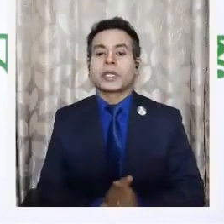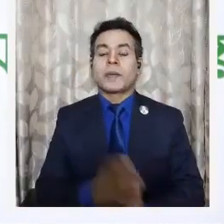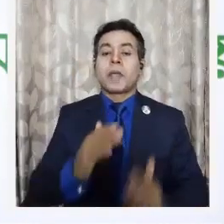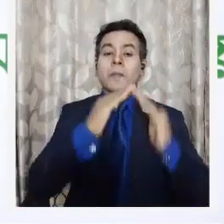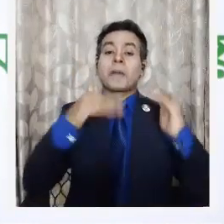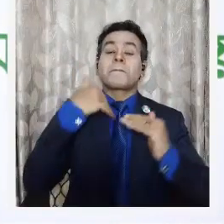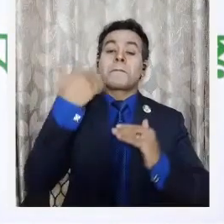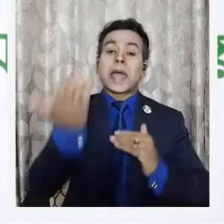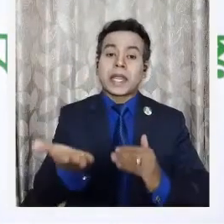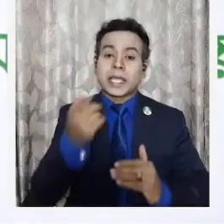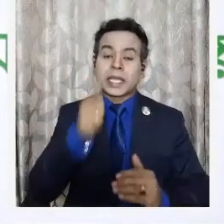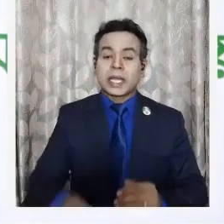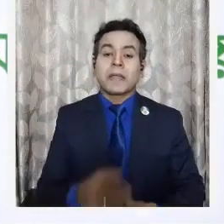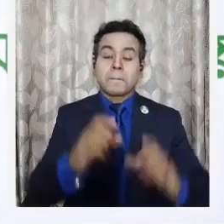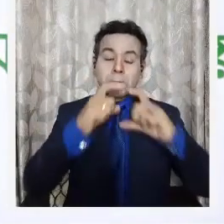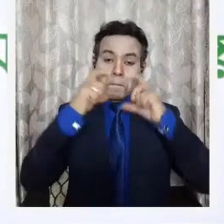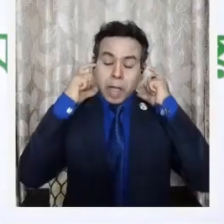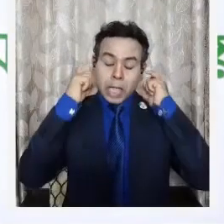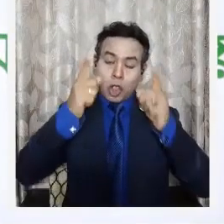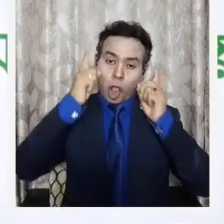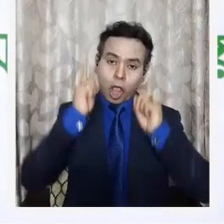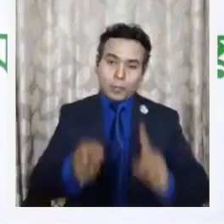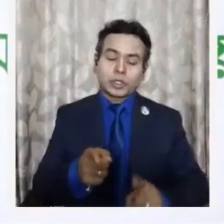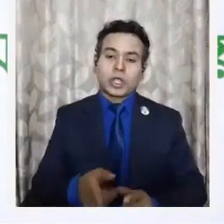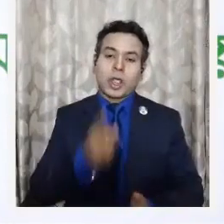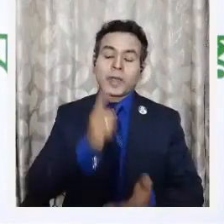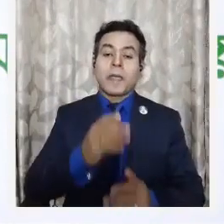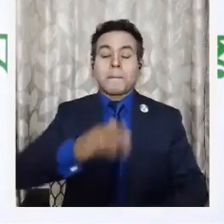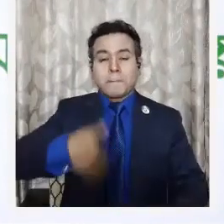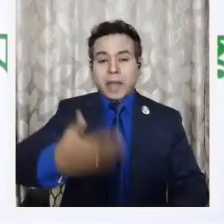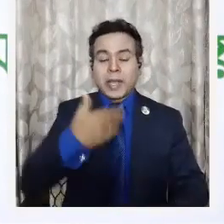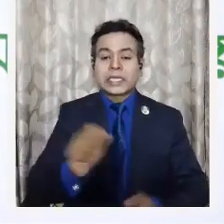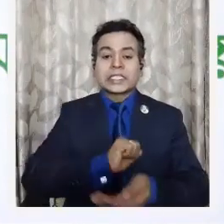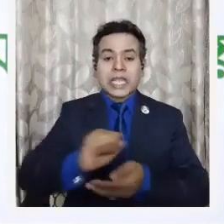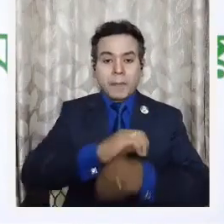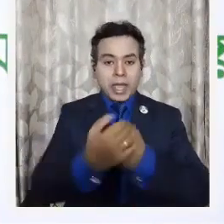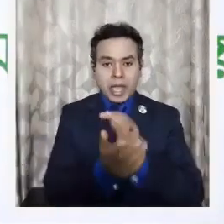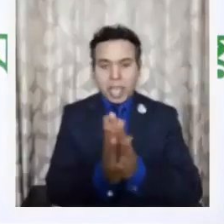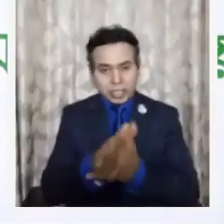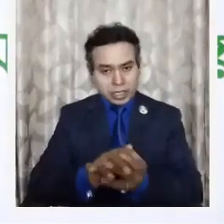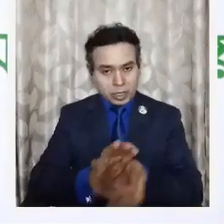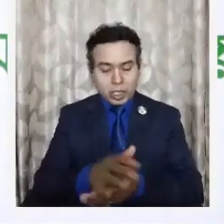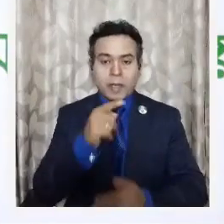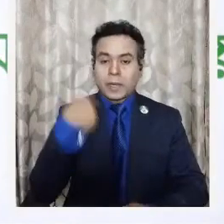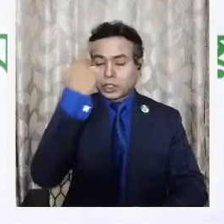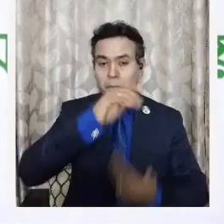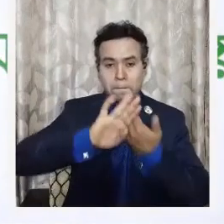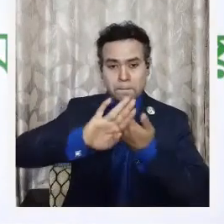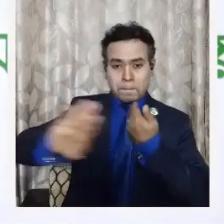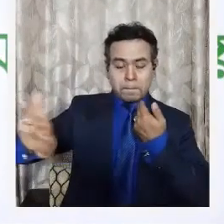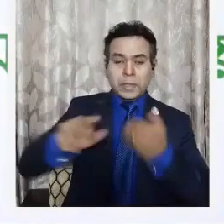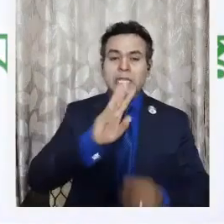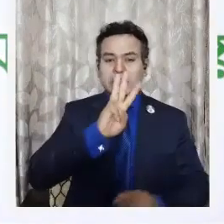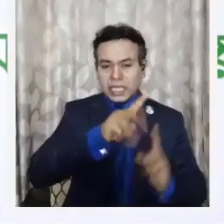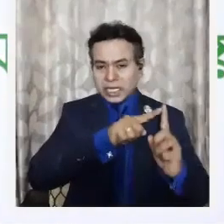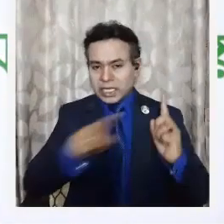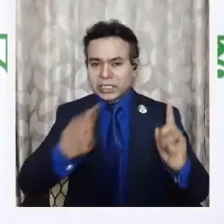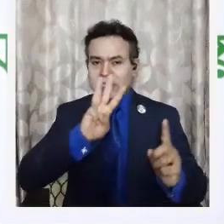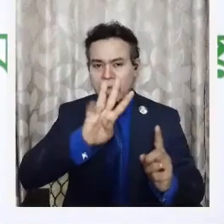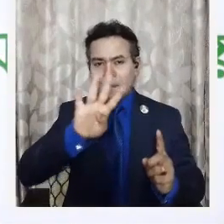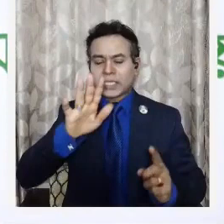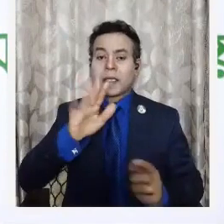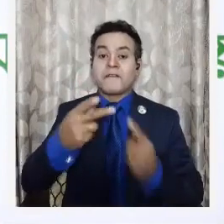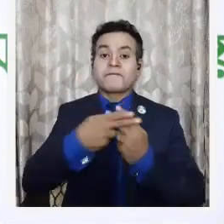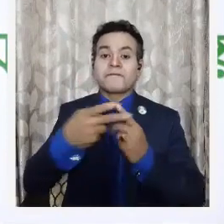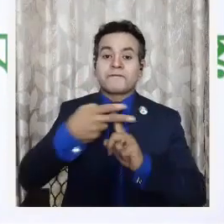সবসময় মাস্ক ব্যবহার করুন, অবশ্যই বাইরে আসলে মাস্ক ব্যবহার করতে হবে এবং বারবার সাবান পানি দিয়ে